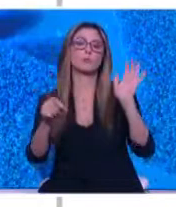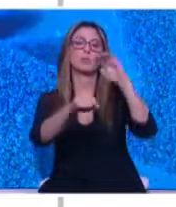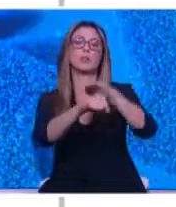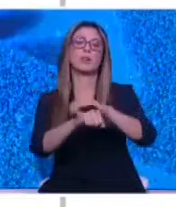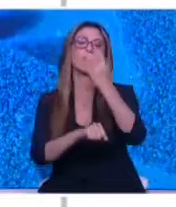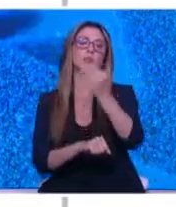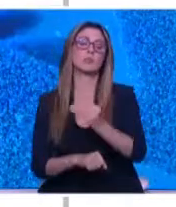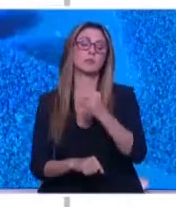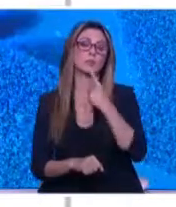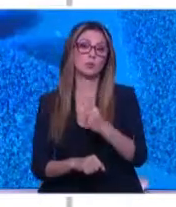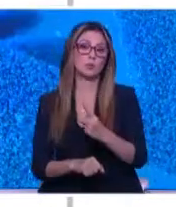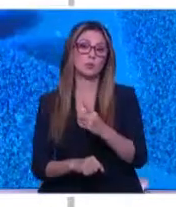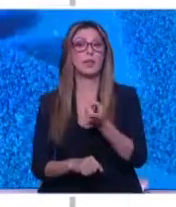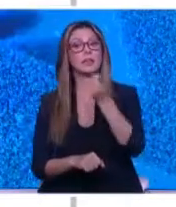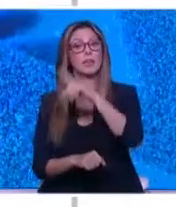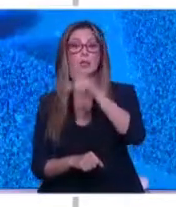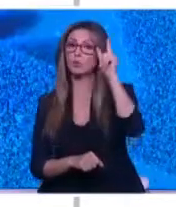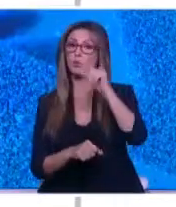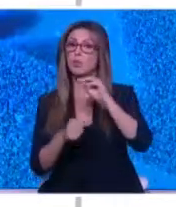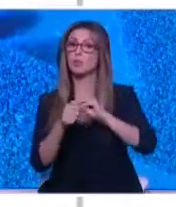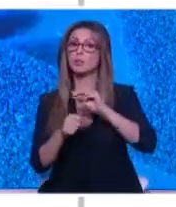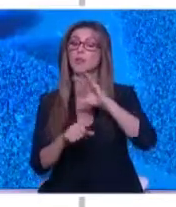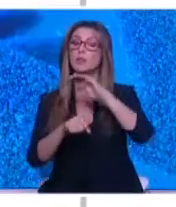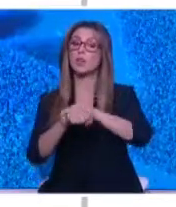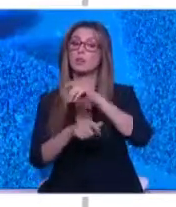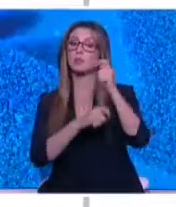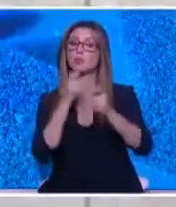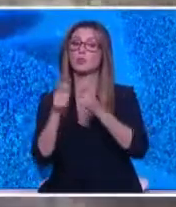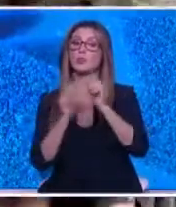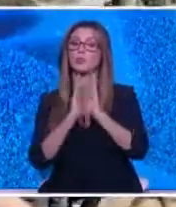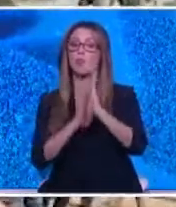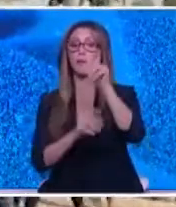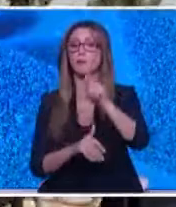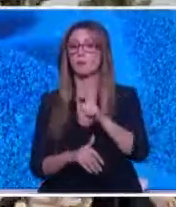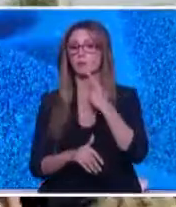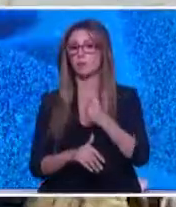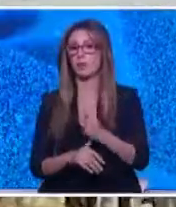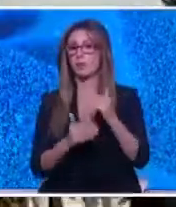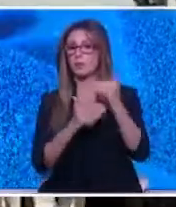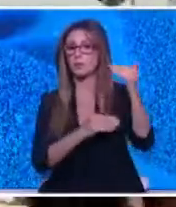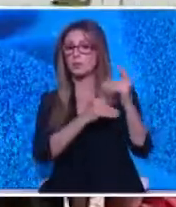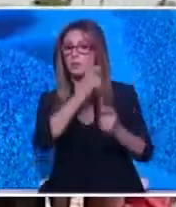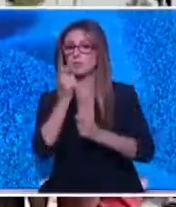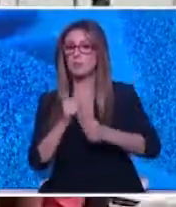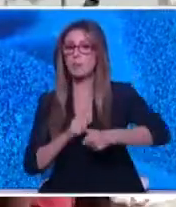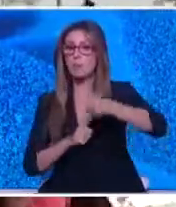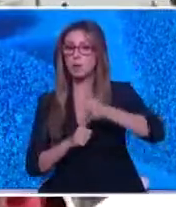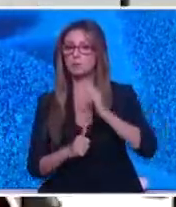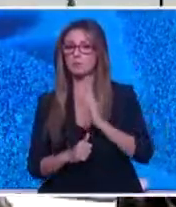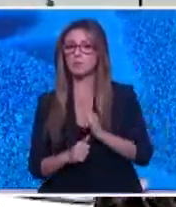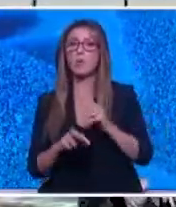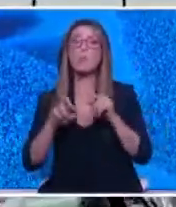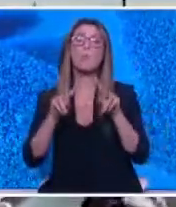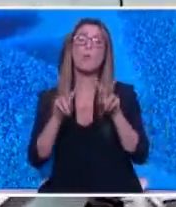paylaştı. Soylu diğer şüphelilerle ilgili tespit ve yakalama çalışmalarının devam ettiğini bildirdi. Dışişleri Bakanı Mevlüt Çavuşoğlu'nun